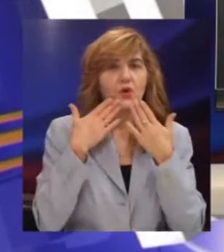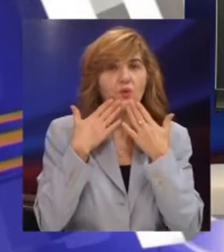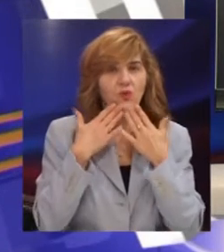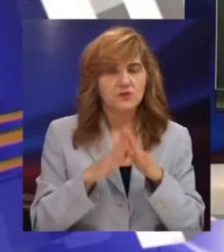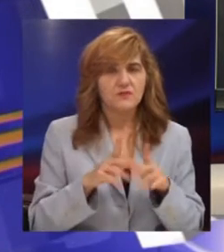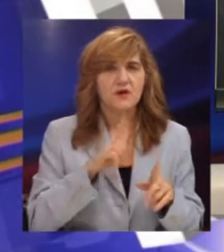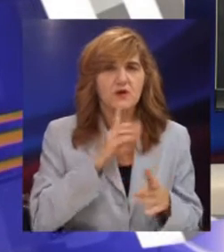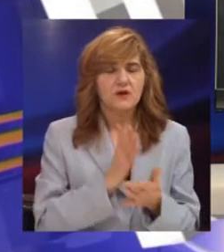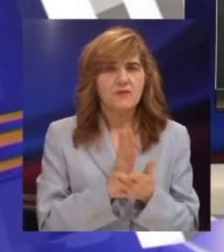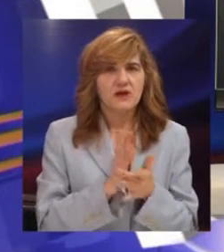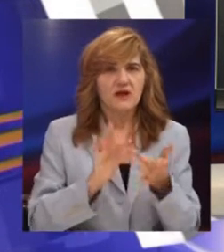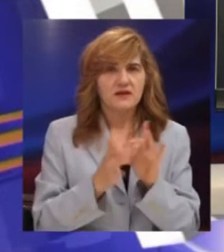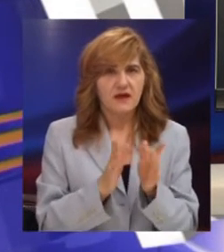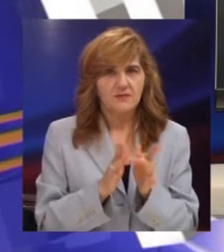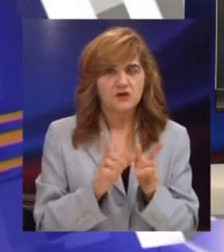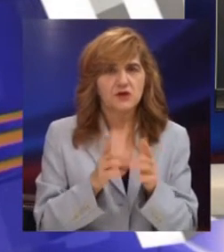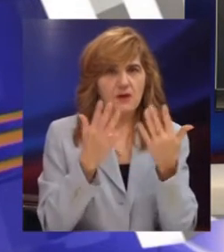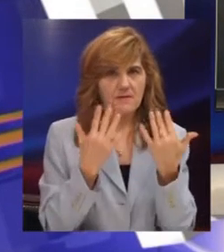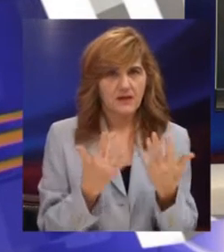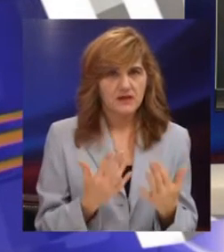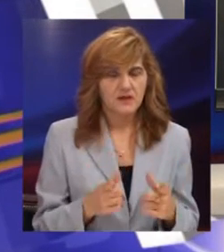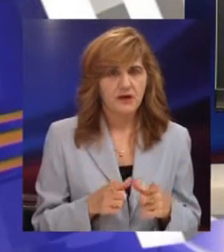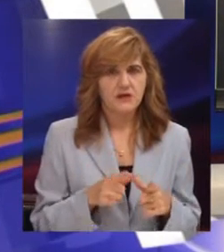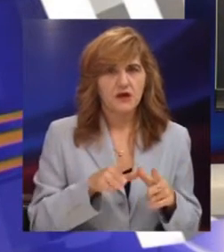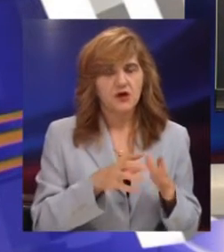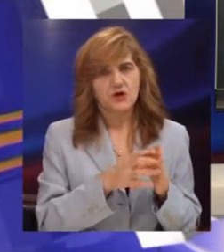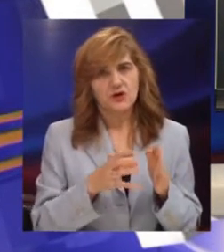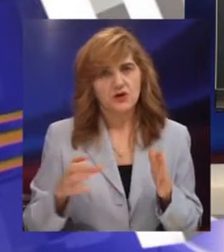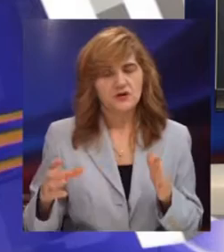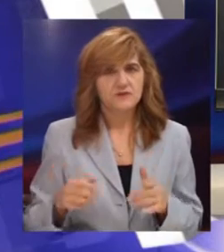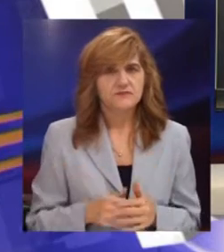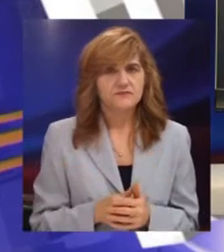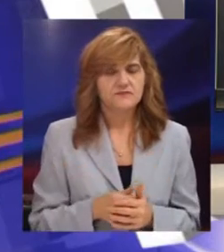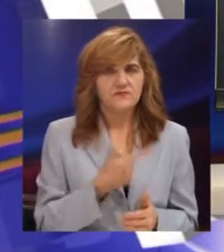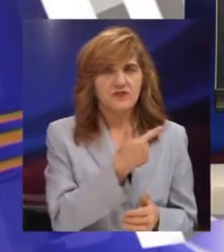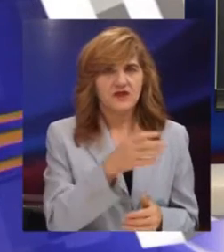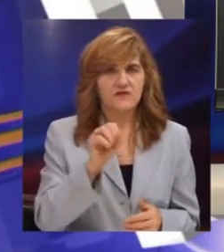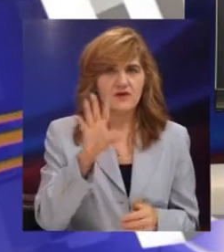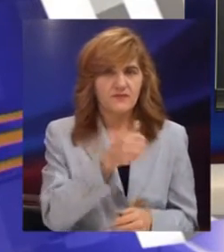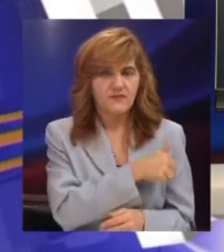za uspeh koji su stvarili na takmičenjima iz matematike u dosadašnjim ciklusima takmičenja školske